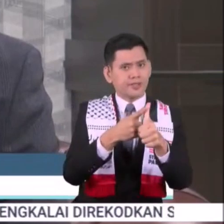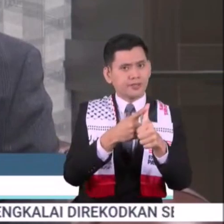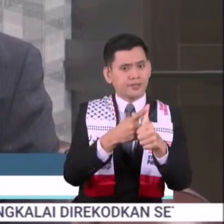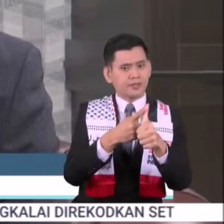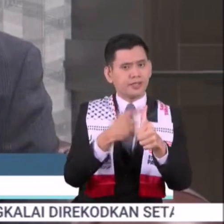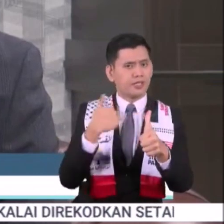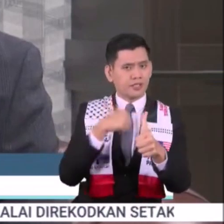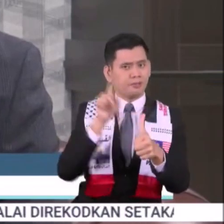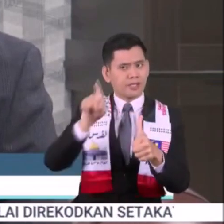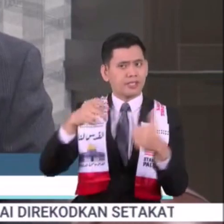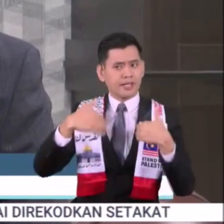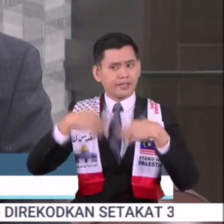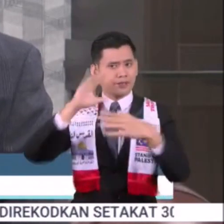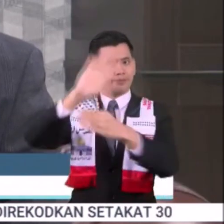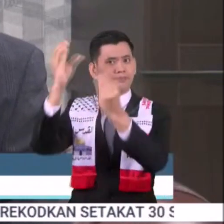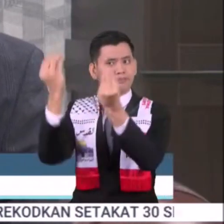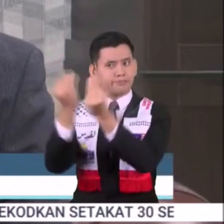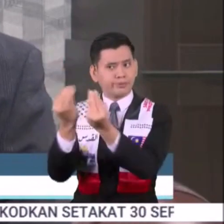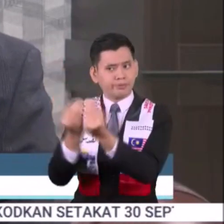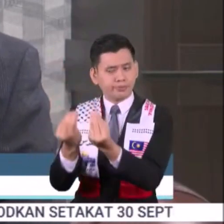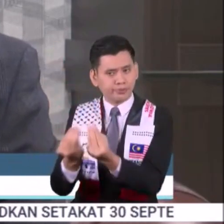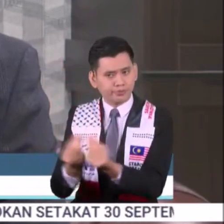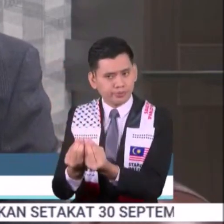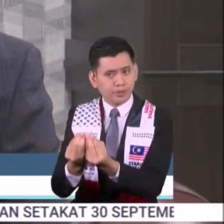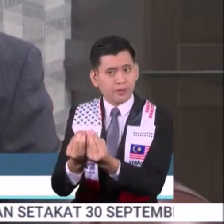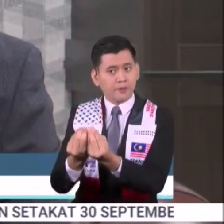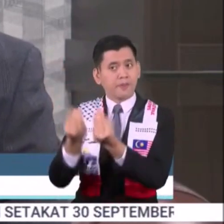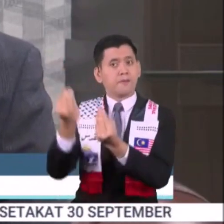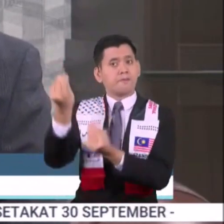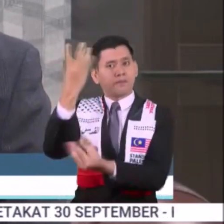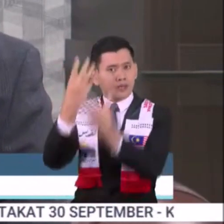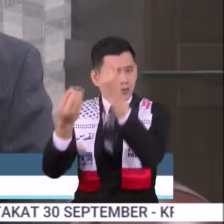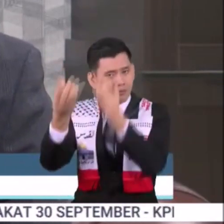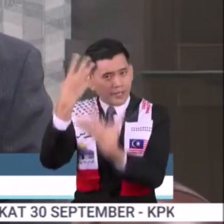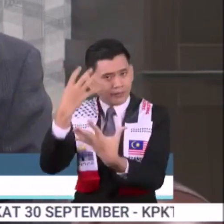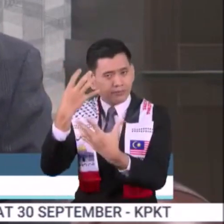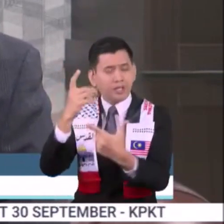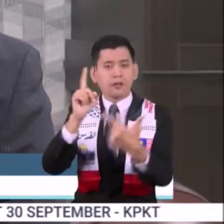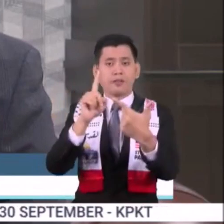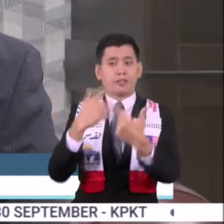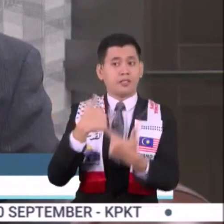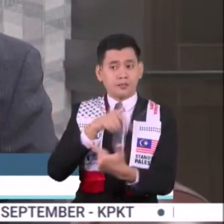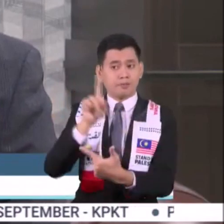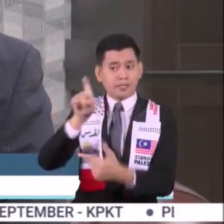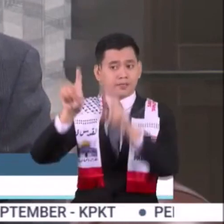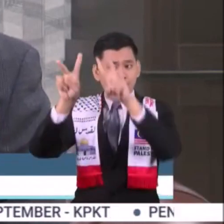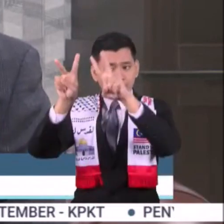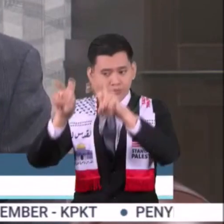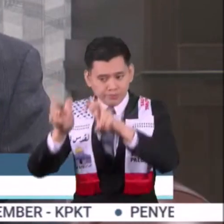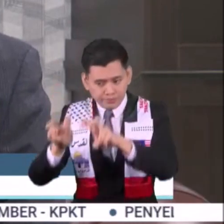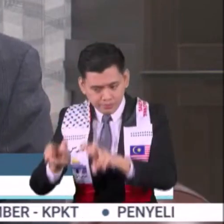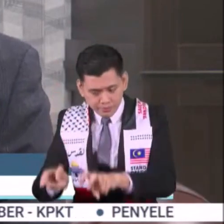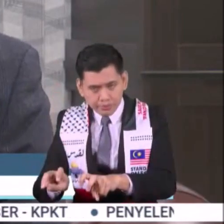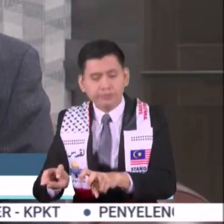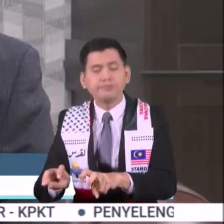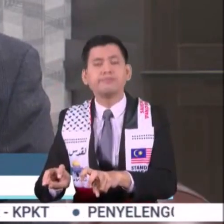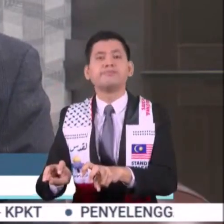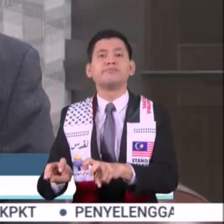data. Daripada data tersebut kita perlu analyse dan kita perlu tahu apakah perkara-perkara